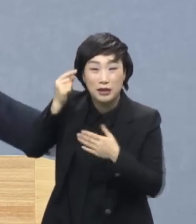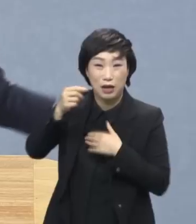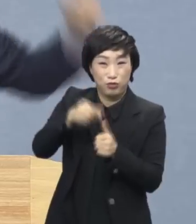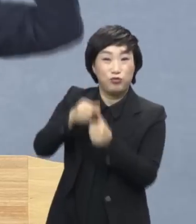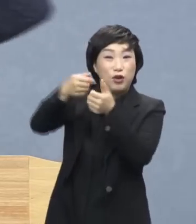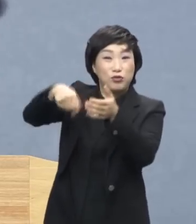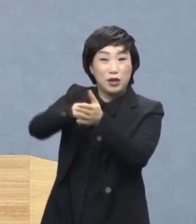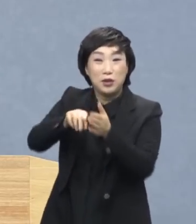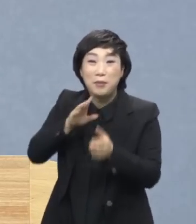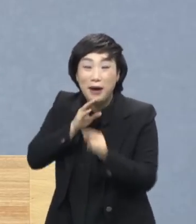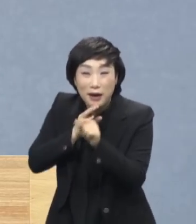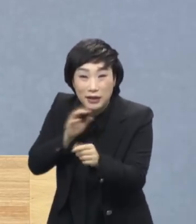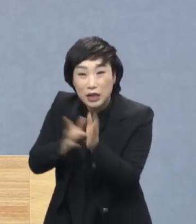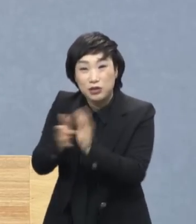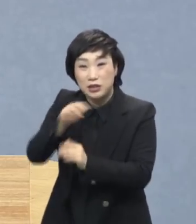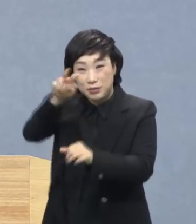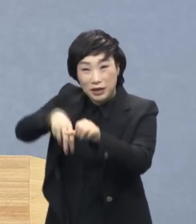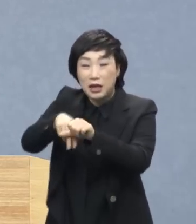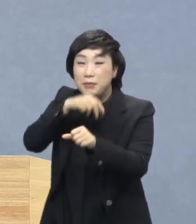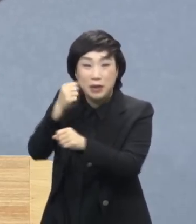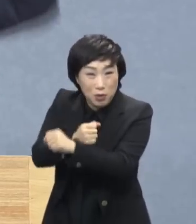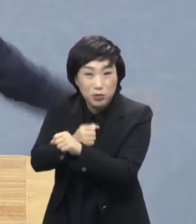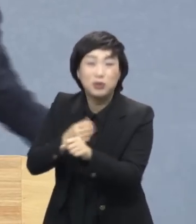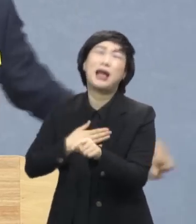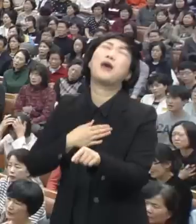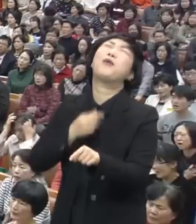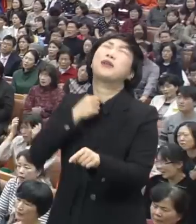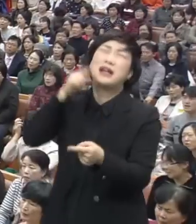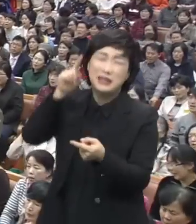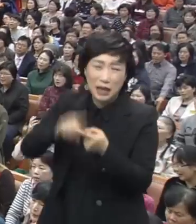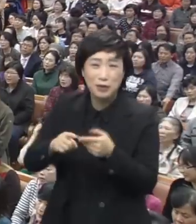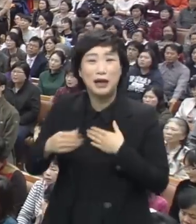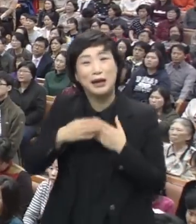위함이니 십자가의 피의 공로가 되기를 원하는 대로 원합니다.